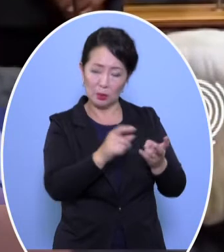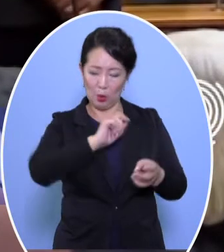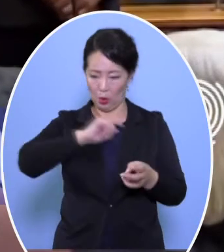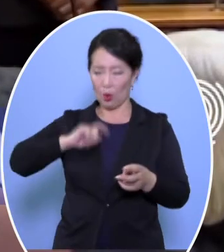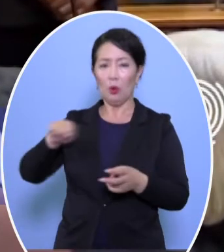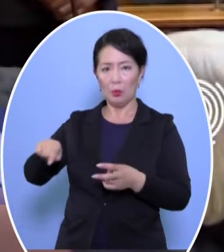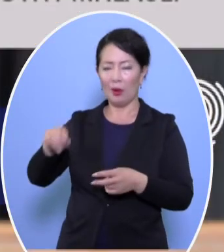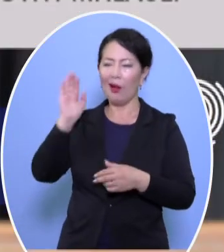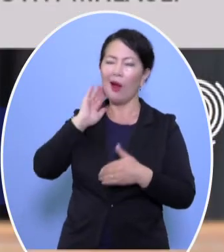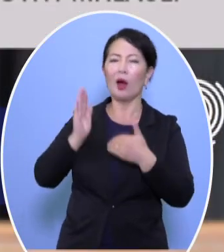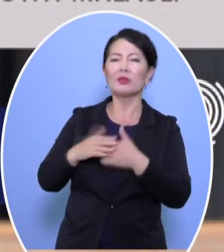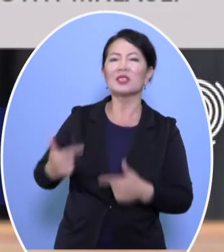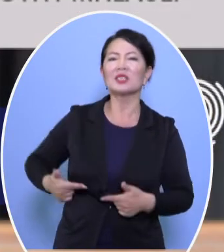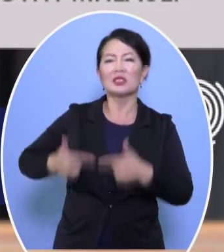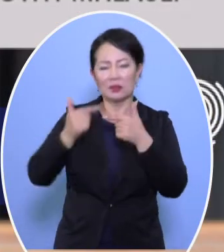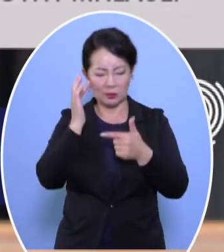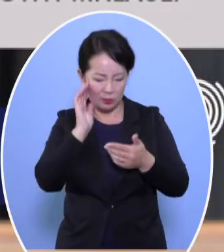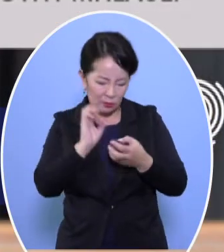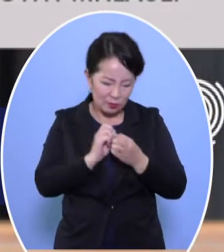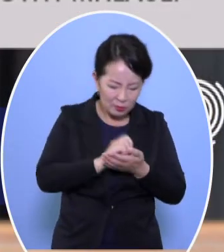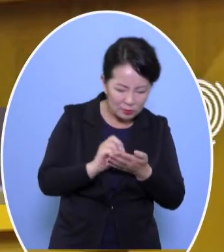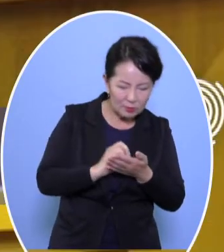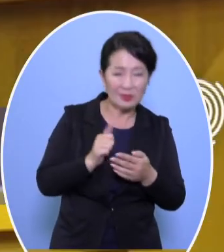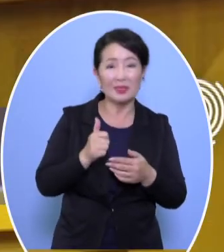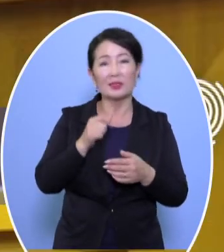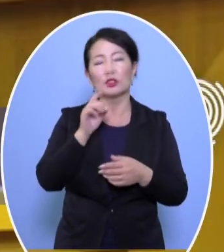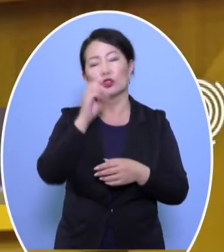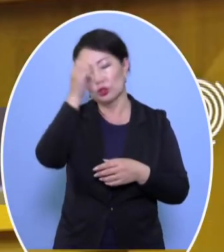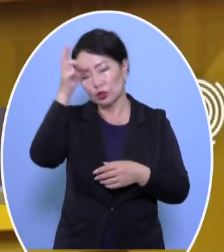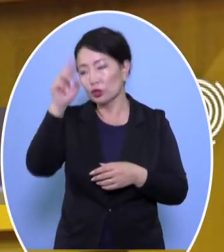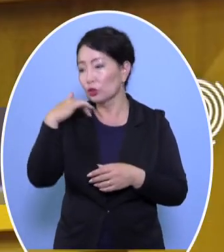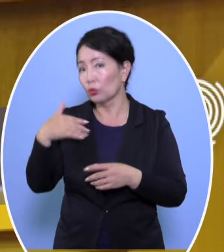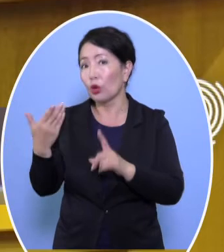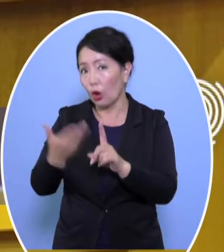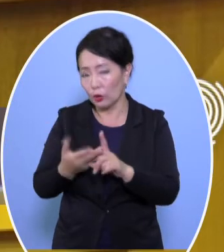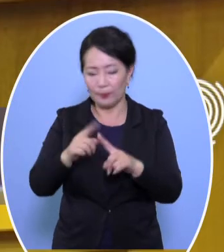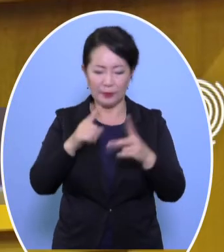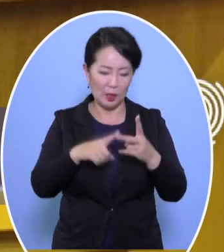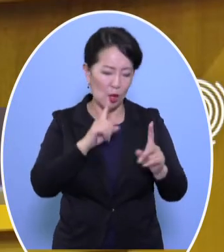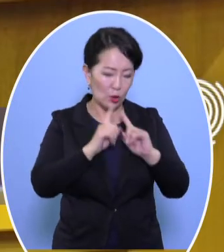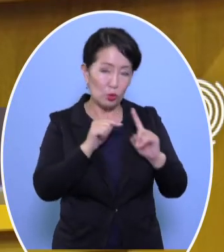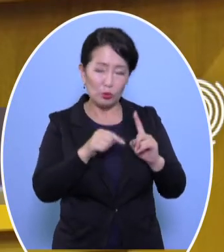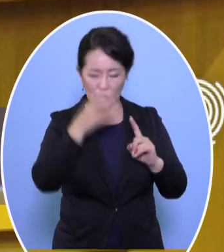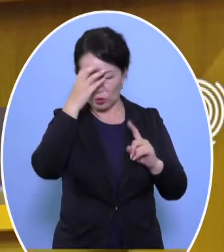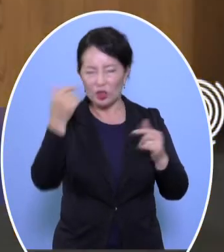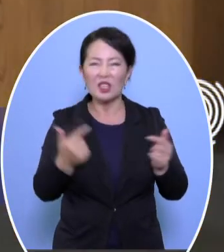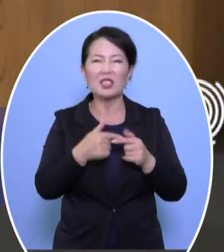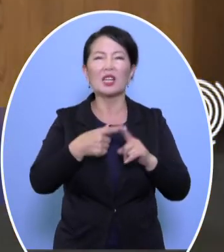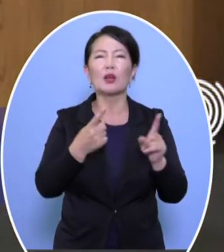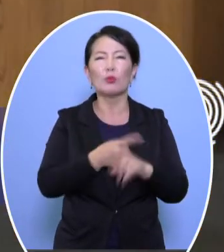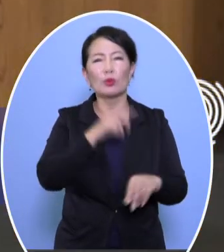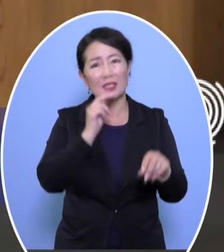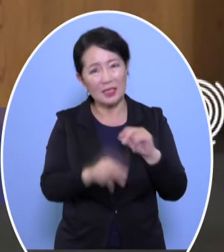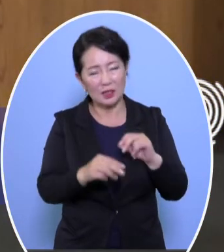хувийн хэвшлийн авилахын эсрэг стратегийг үр дүндээ хэрэгжүүлэх талаар ерөнхийлөгчд зөвлөх юм байна. За мөн тус зөвлөлөөс төрийн эсрэг гэмт хэргийг шалгаж